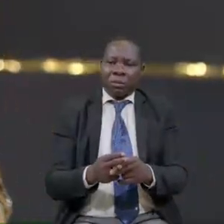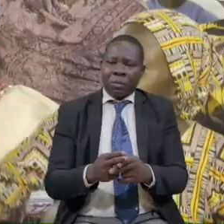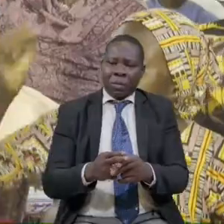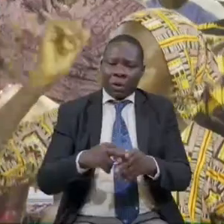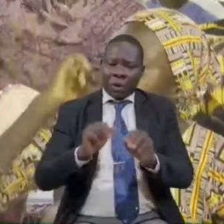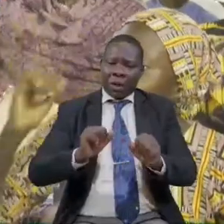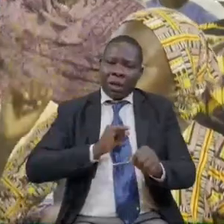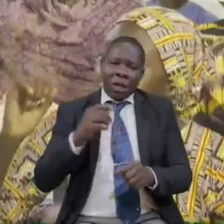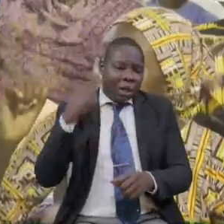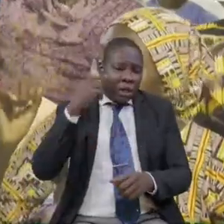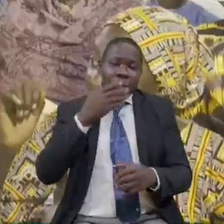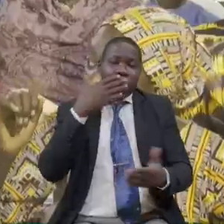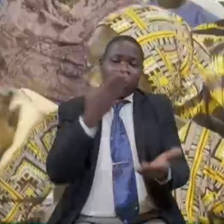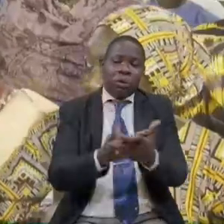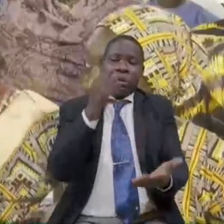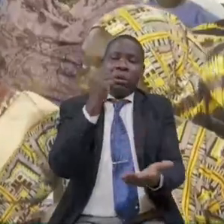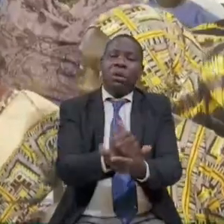amen.